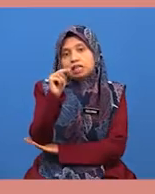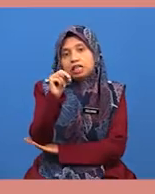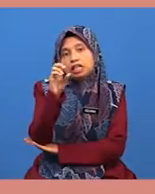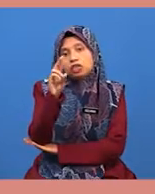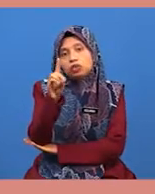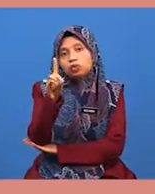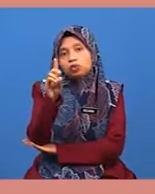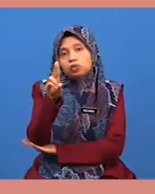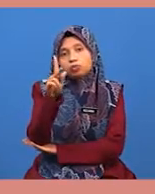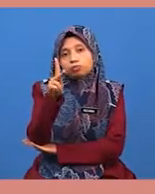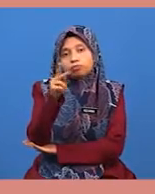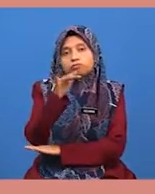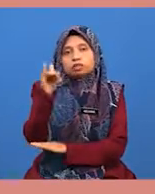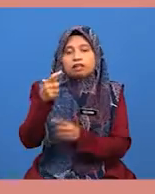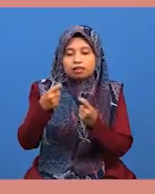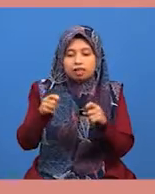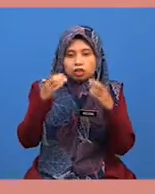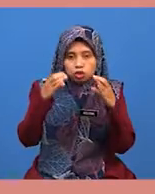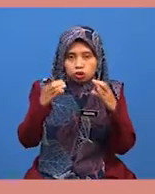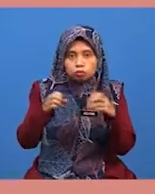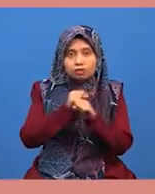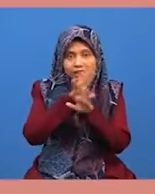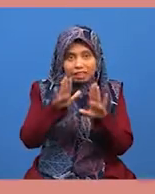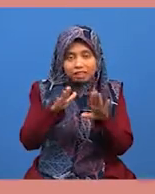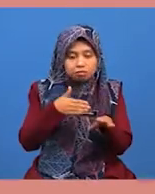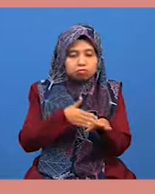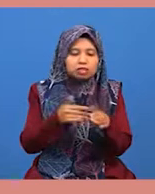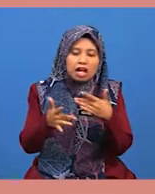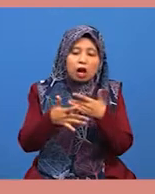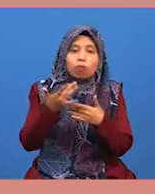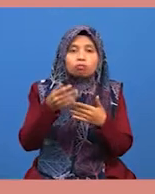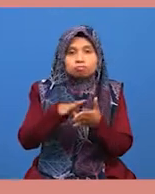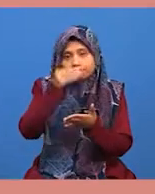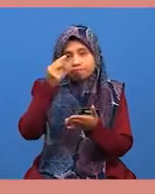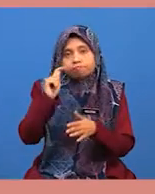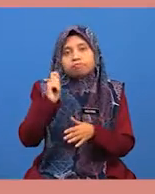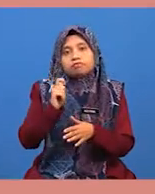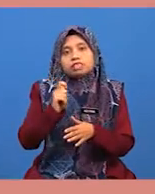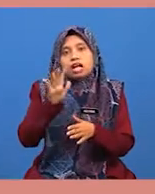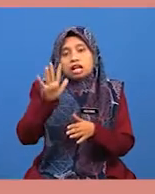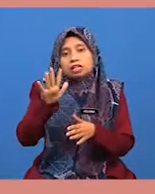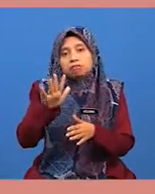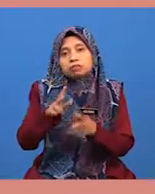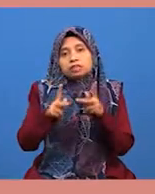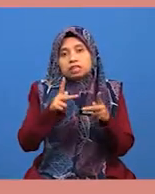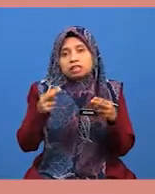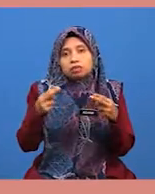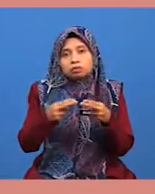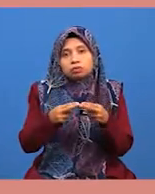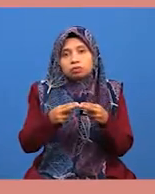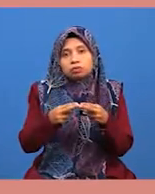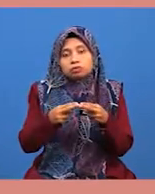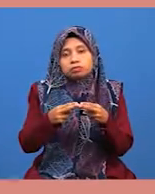seperti yang telah cikgu terangkan pada awal pembelajaran tadi. 5 kata hubung